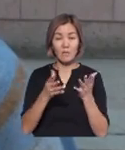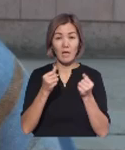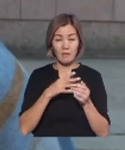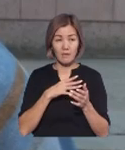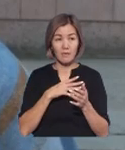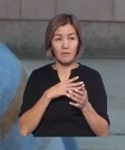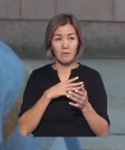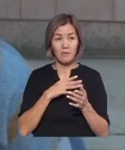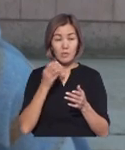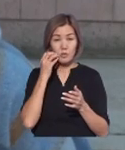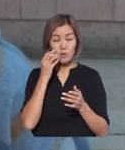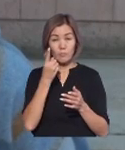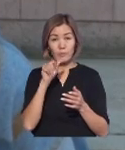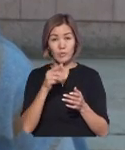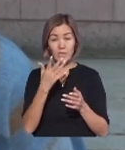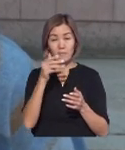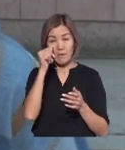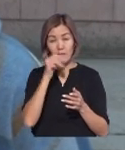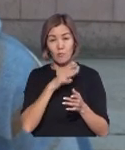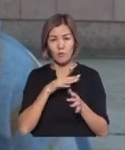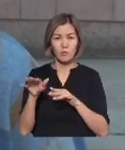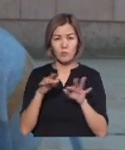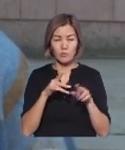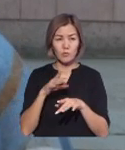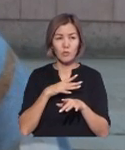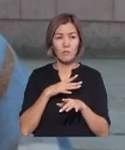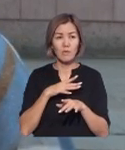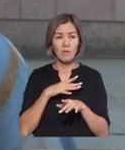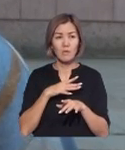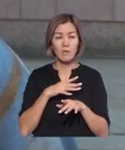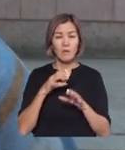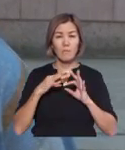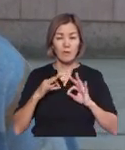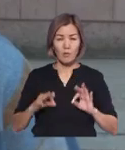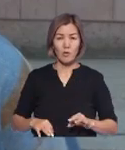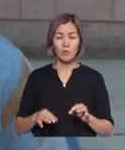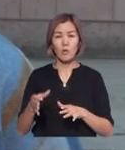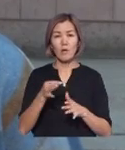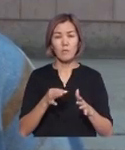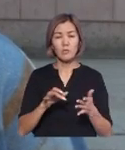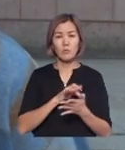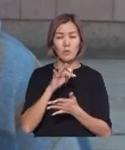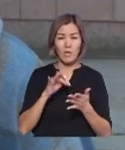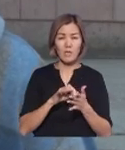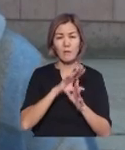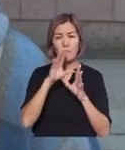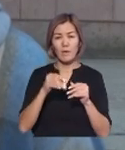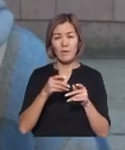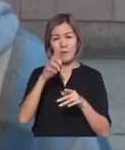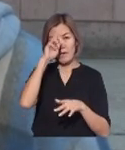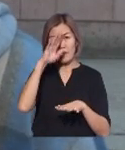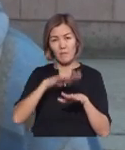Тимболика жүктілік мезі, мен бір жарым ай болды уақыт жүгіріп жүргеніме, прокуратура, областной, городской, барлық жаққа бардым, акиматқа да